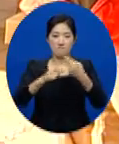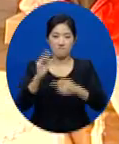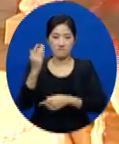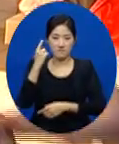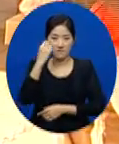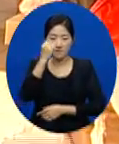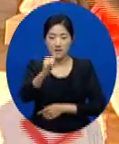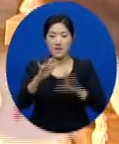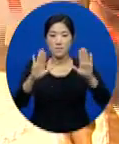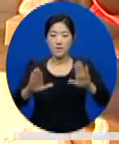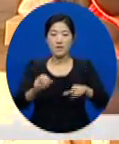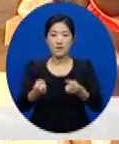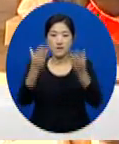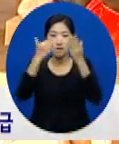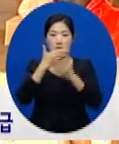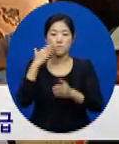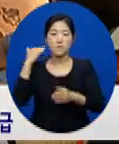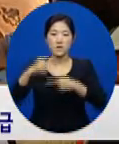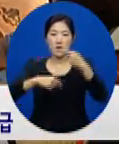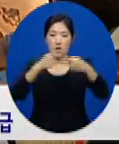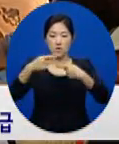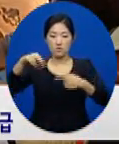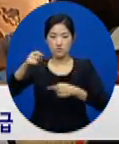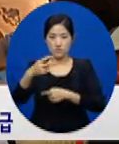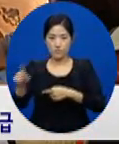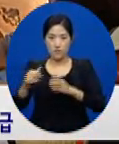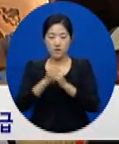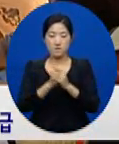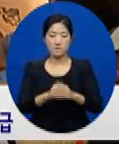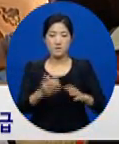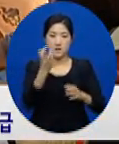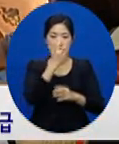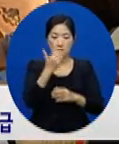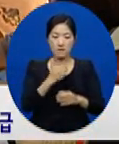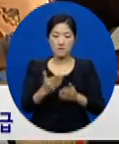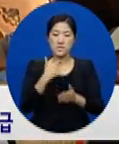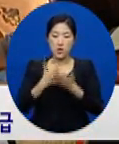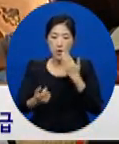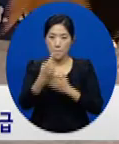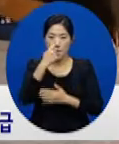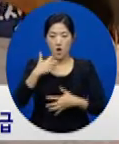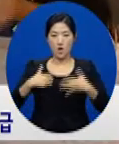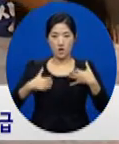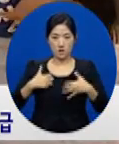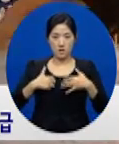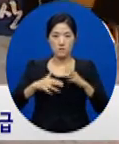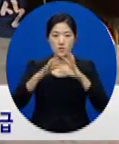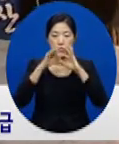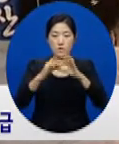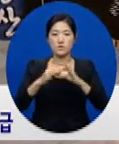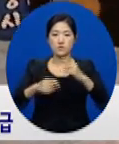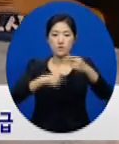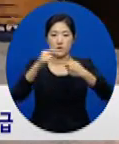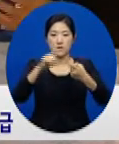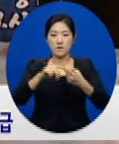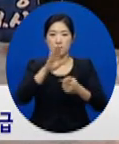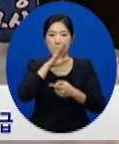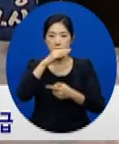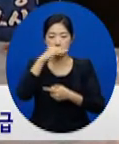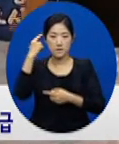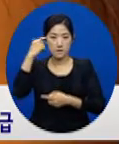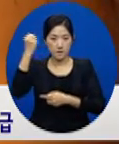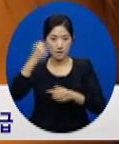언어인 수화를 비장애인들이 실제 체험을 통해 배우고 즐기며 수화에 대한 올바른 이해와 보급을